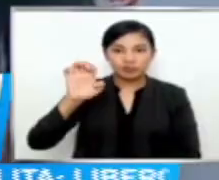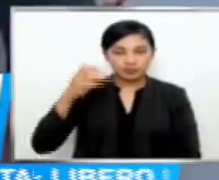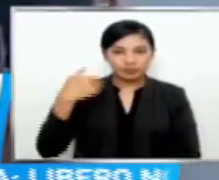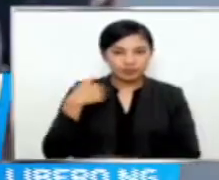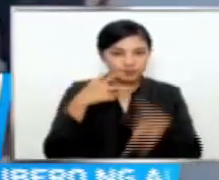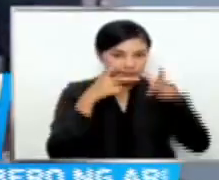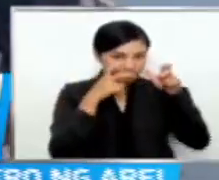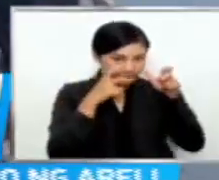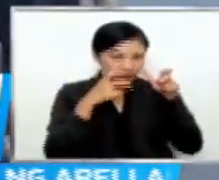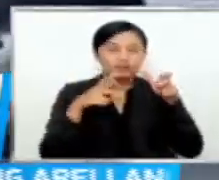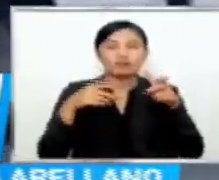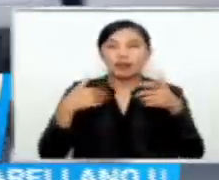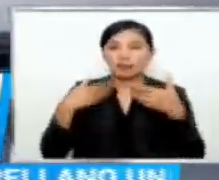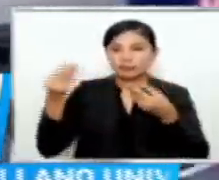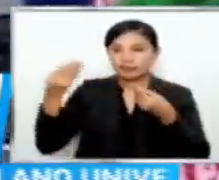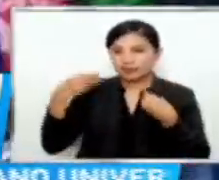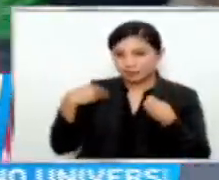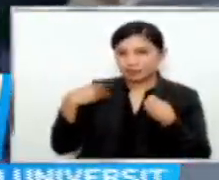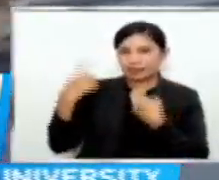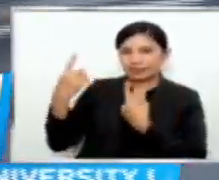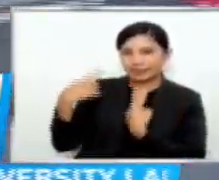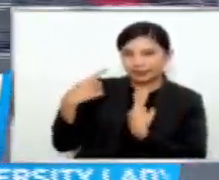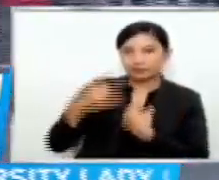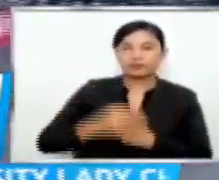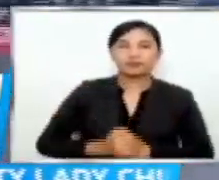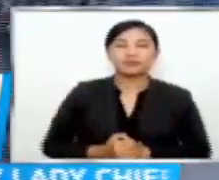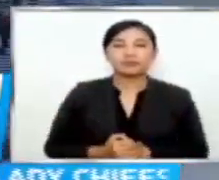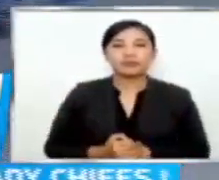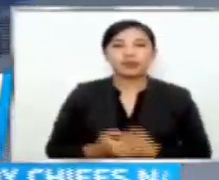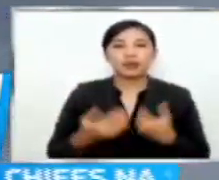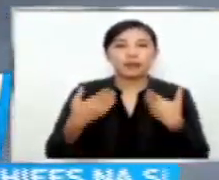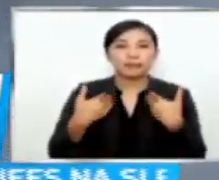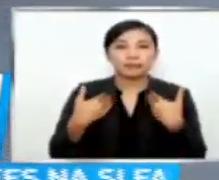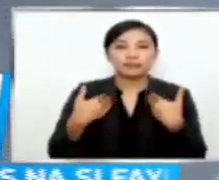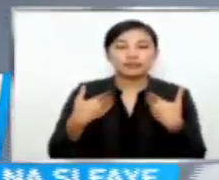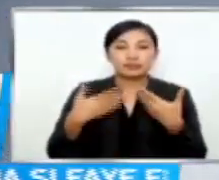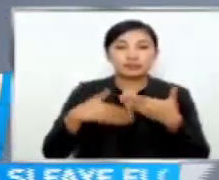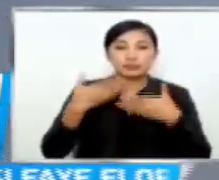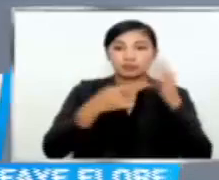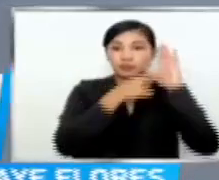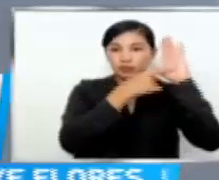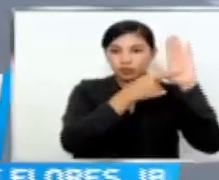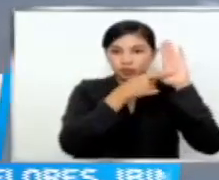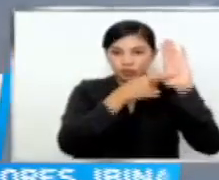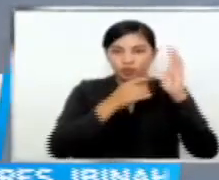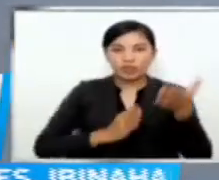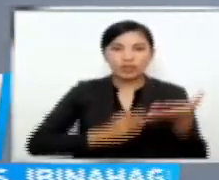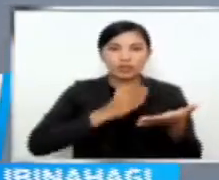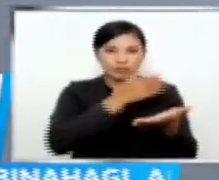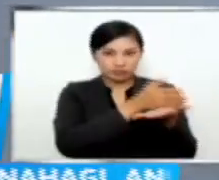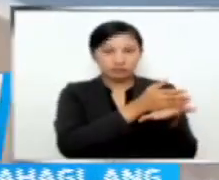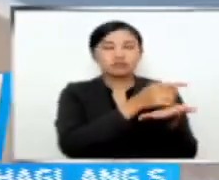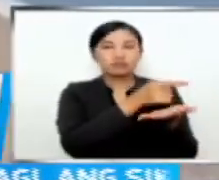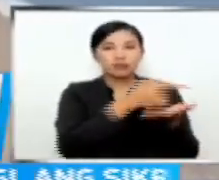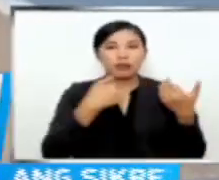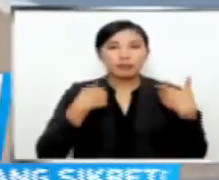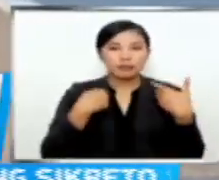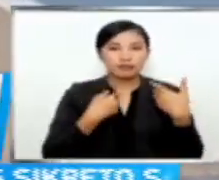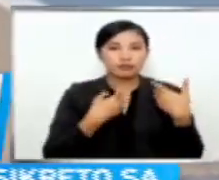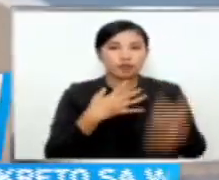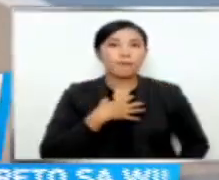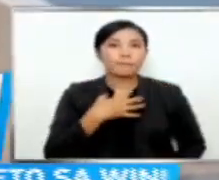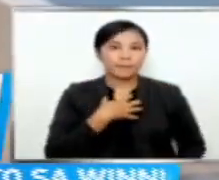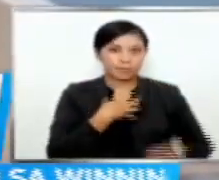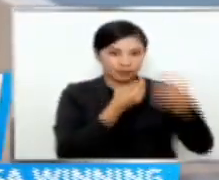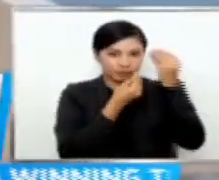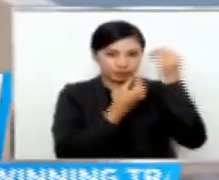aksyon. Matapos ang protesta, dumiretso sila sa National Labor Relations Commission o NLRC para isangguni rin ang kanilang sinapit.